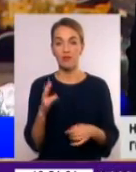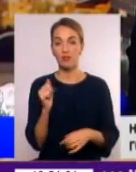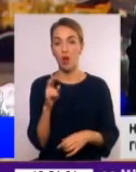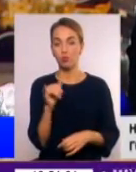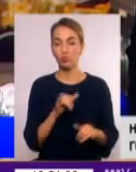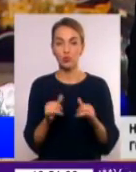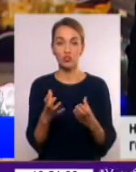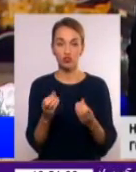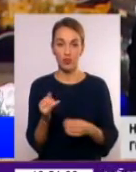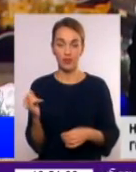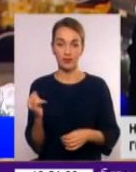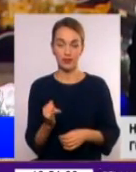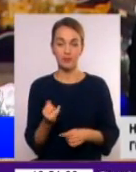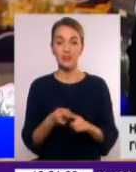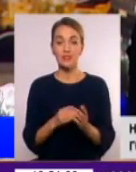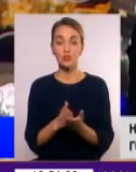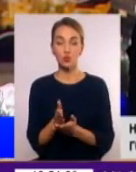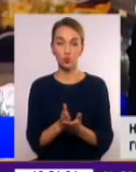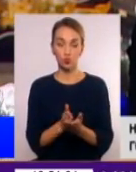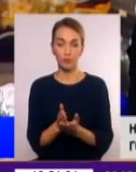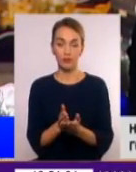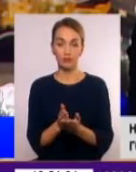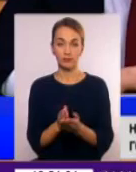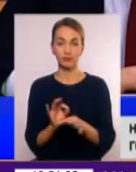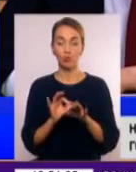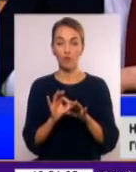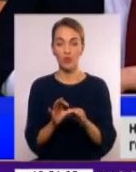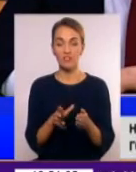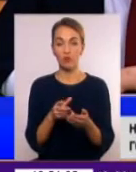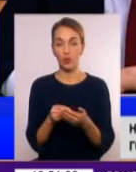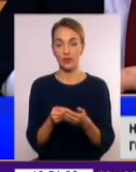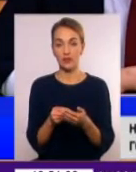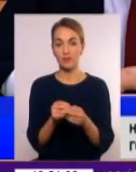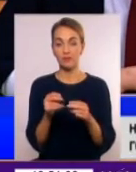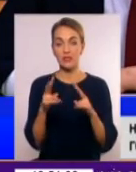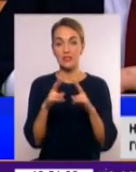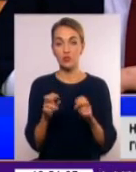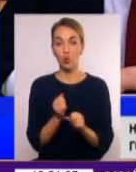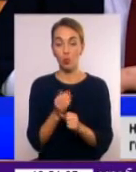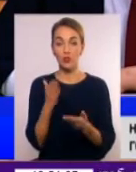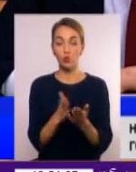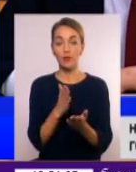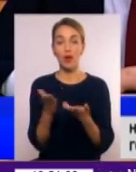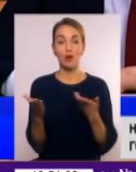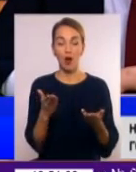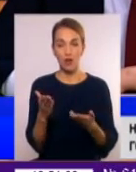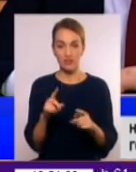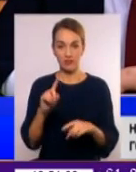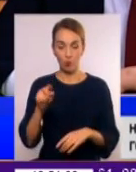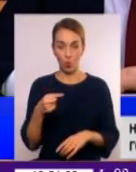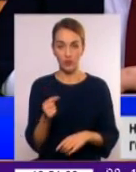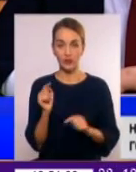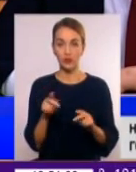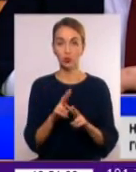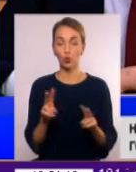кудись ще. І ці служби проводять свої слідчі роботи. І якщо якась з вимог тих,